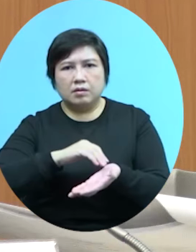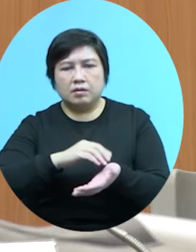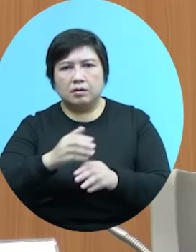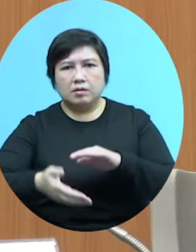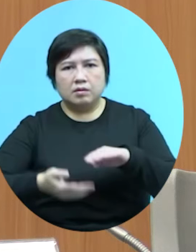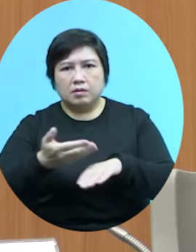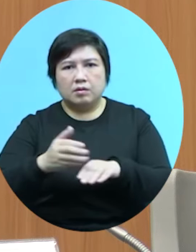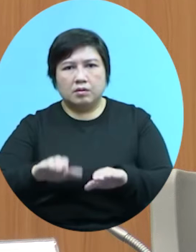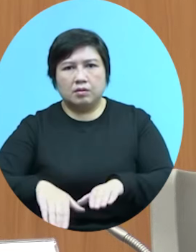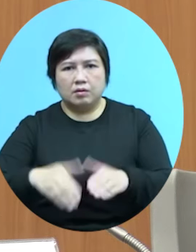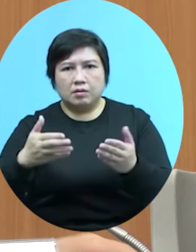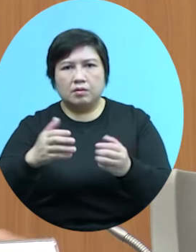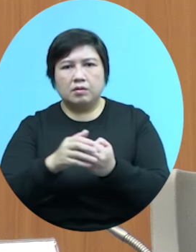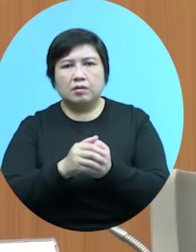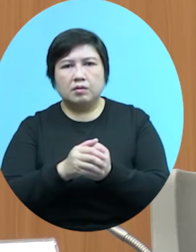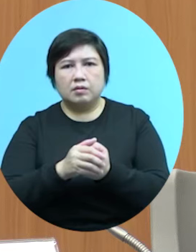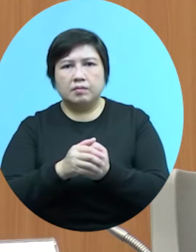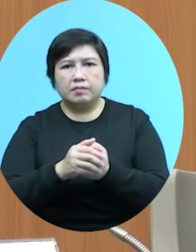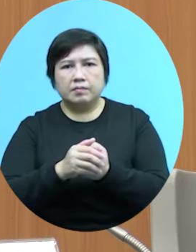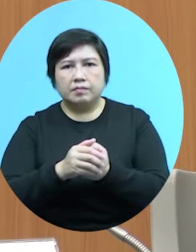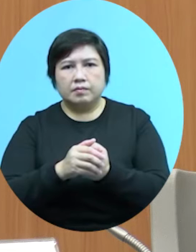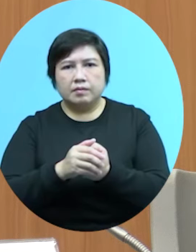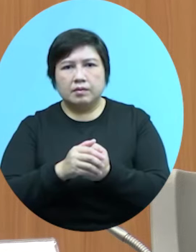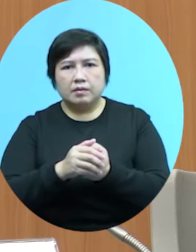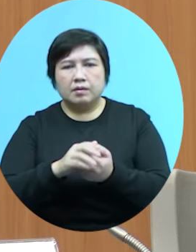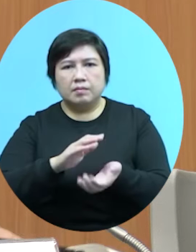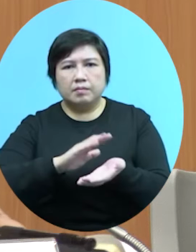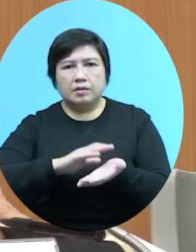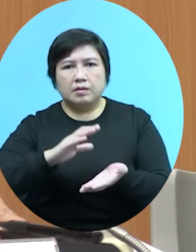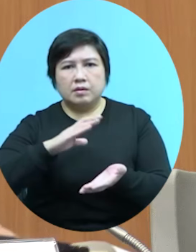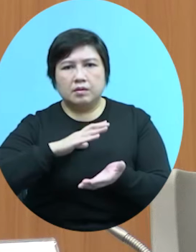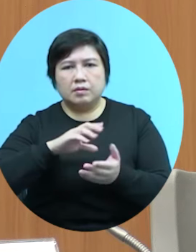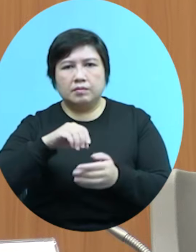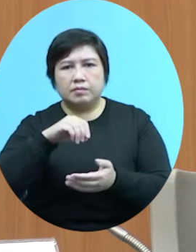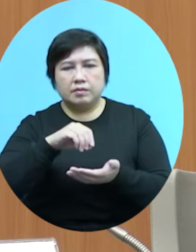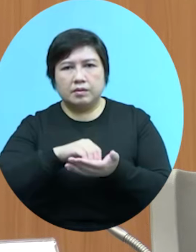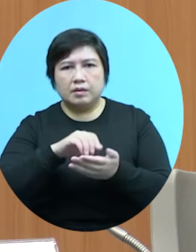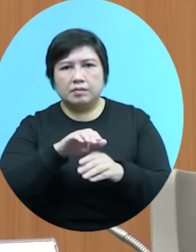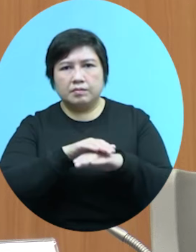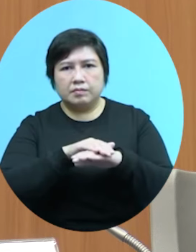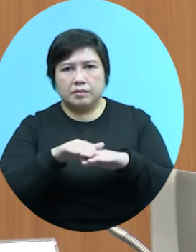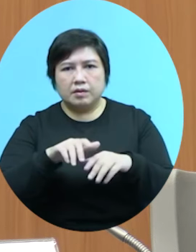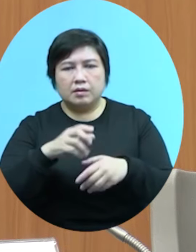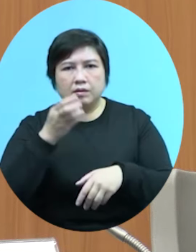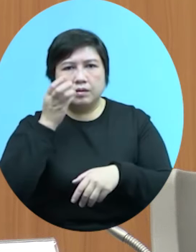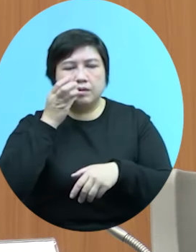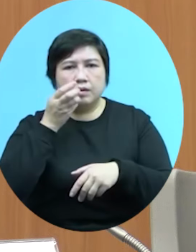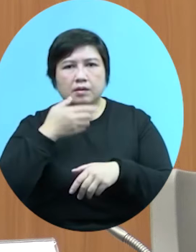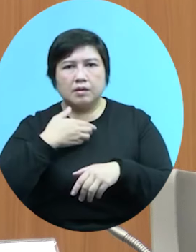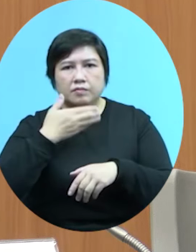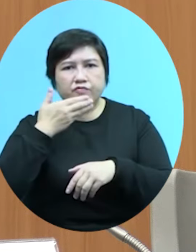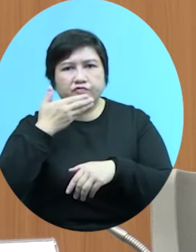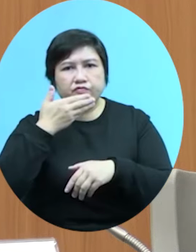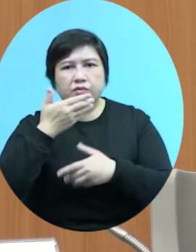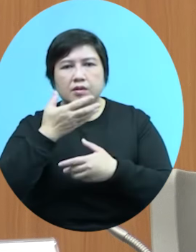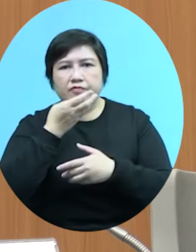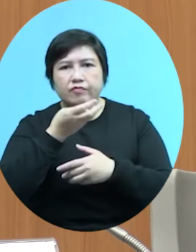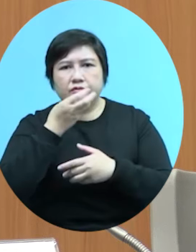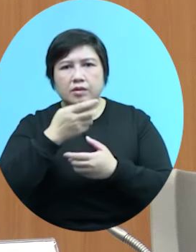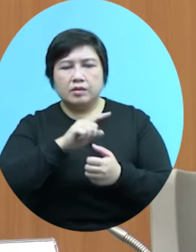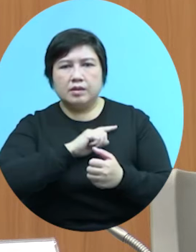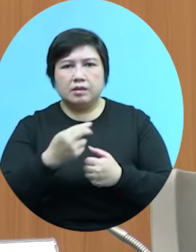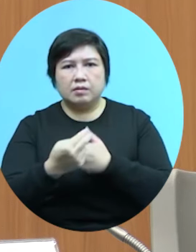新開啟之後就可以將一些病情比較穩定年紀較輕以及有治理能力的